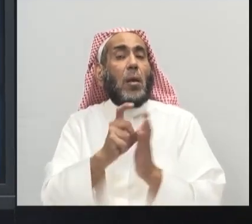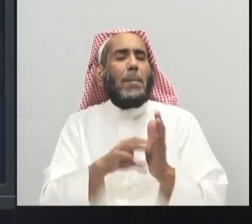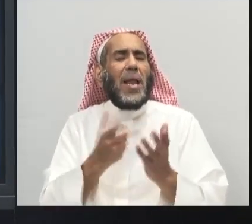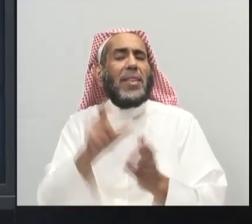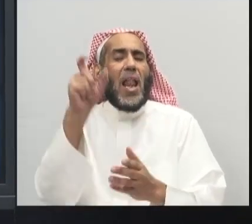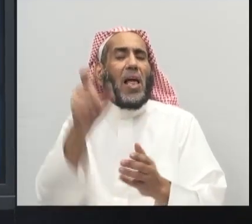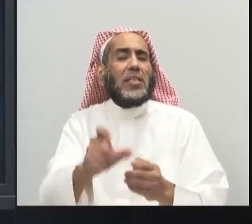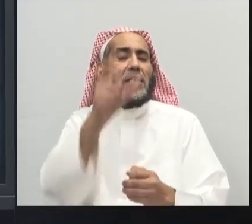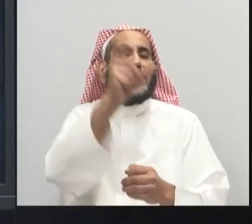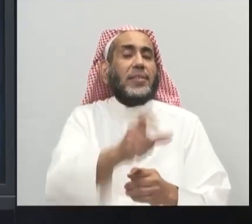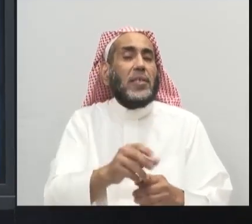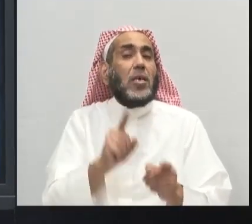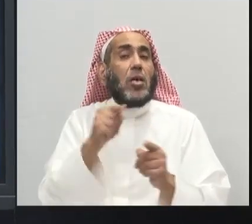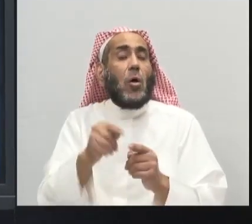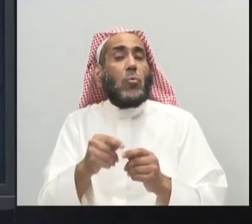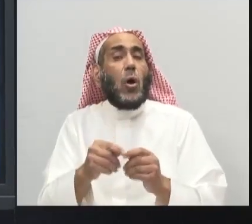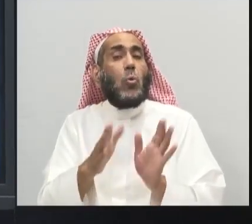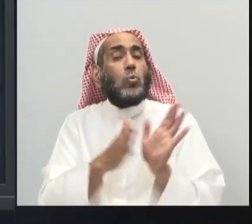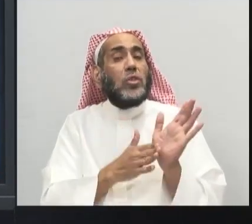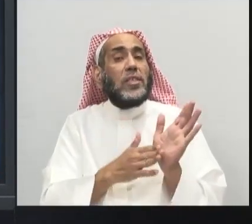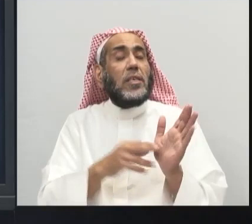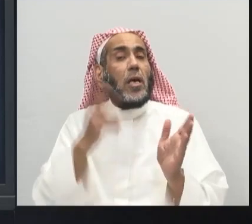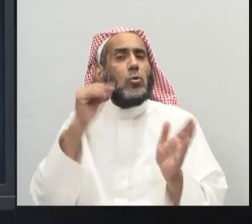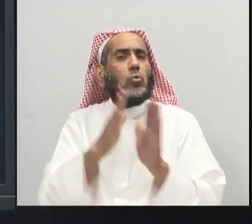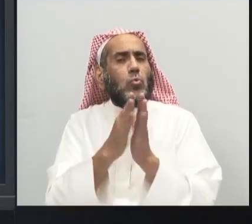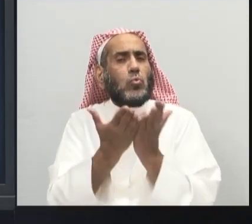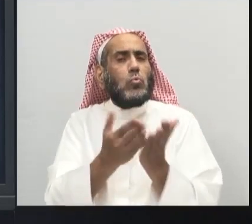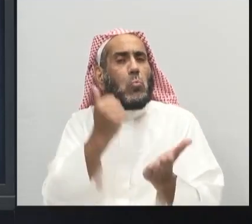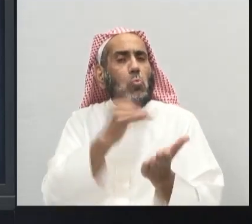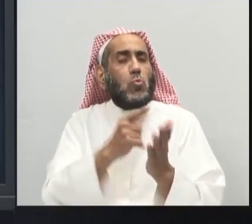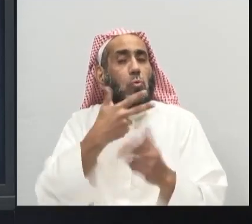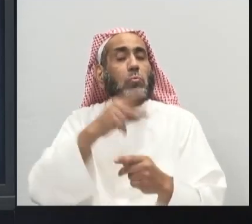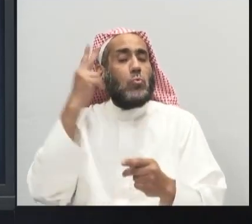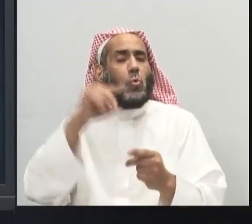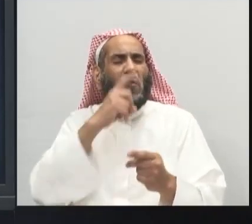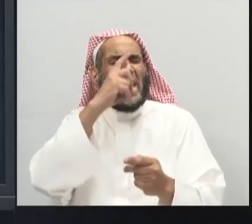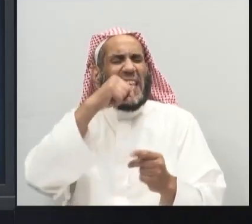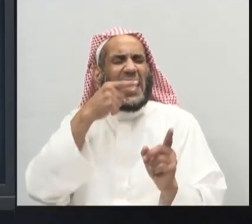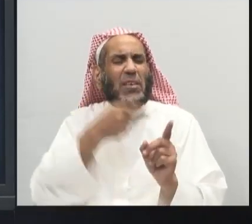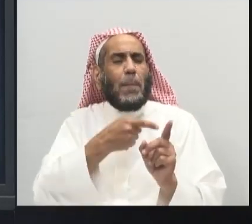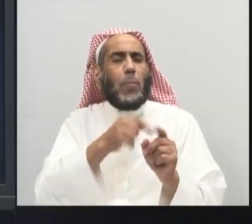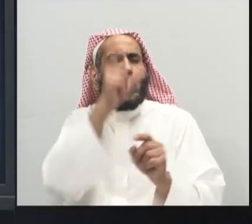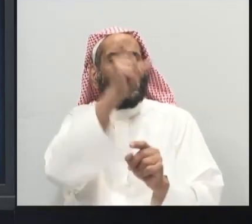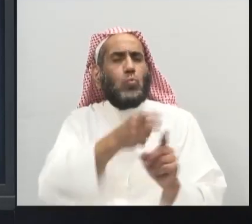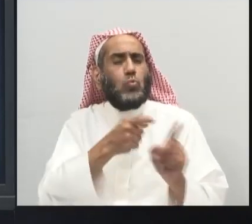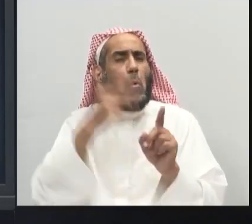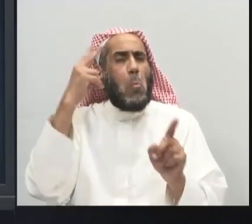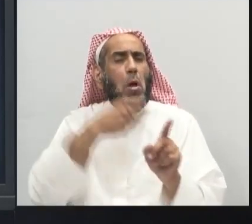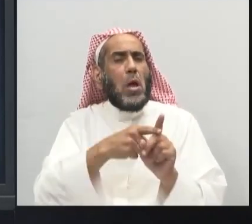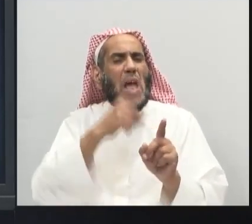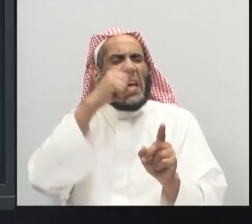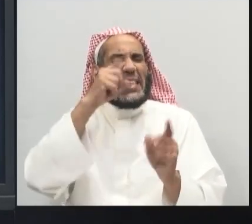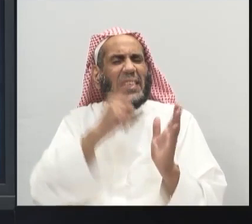حيث الاشخاص كونه يحمل هذه الجنسيه السعوديه فانه يجب عليه فانه ينفذ عليه